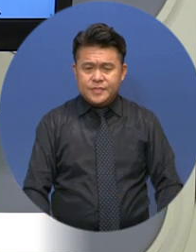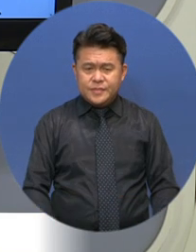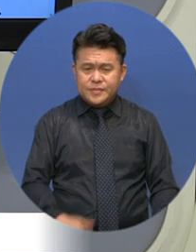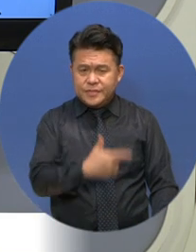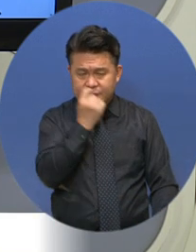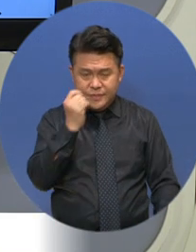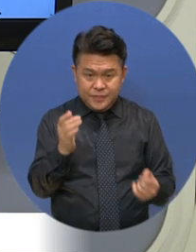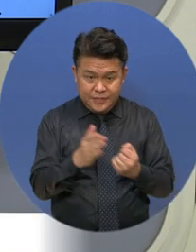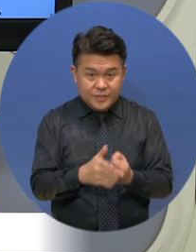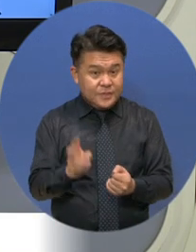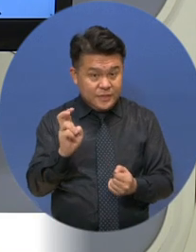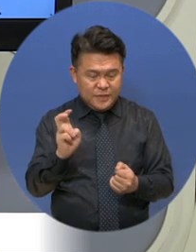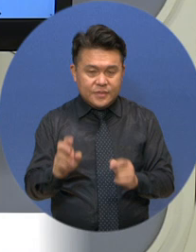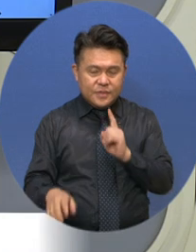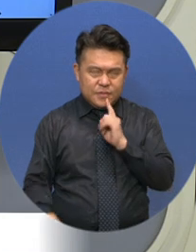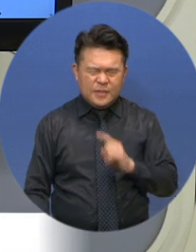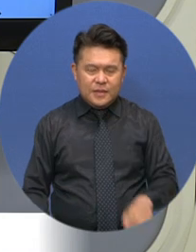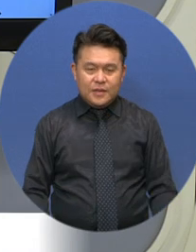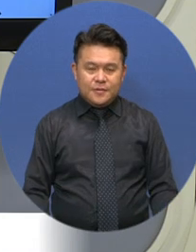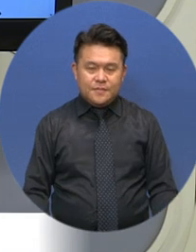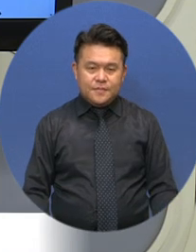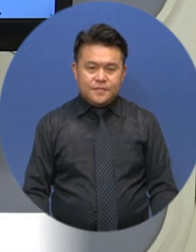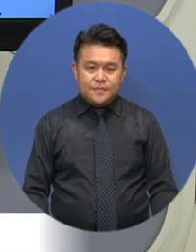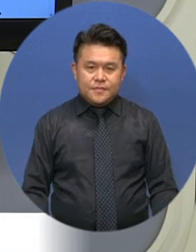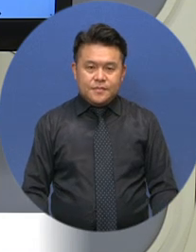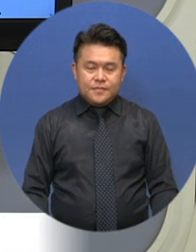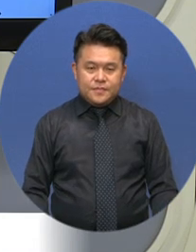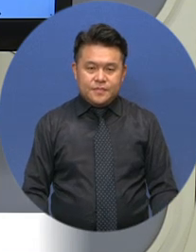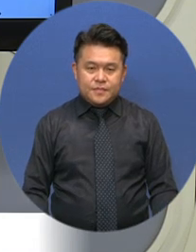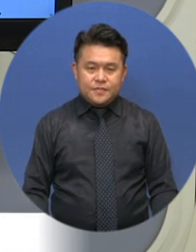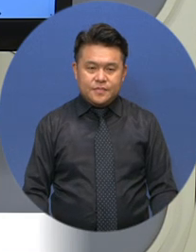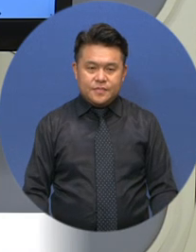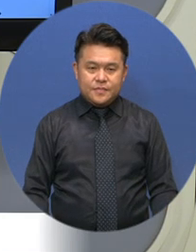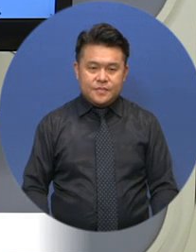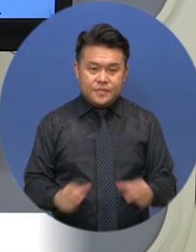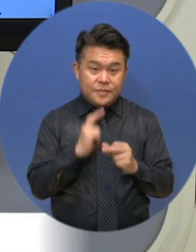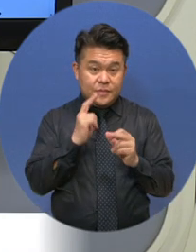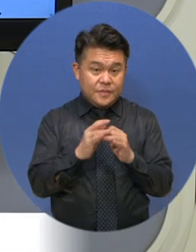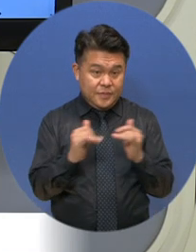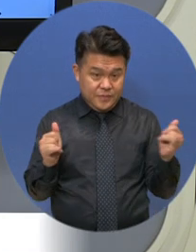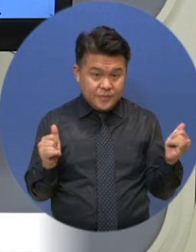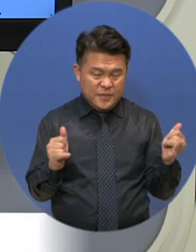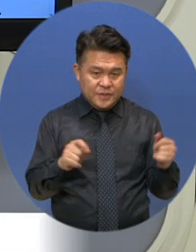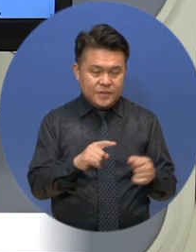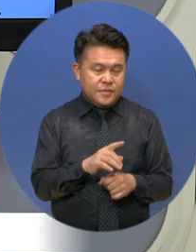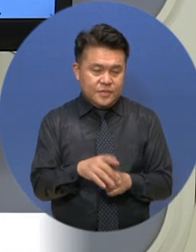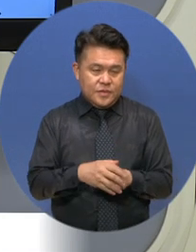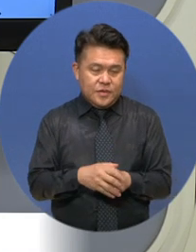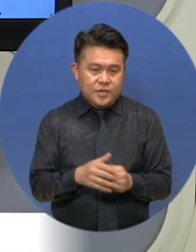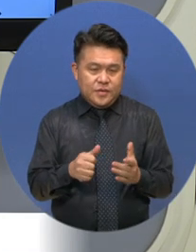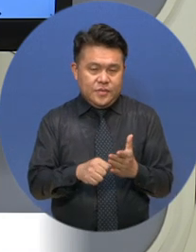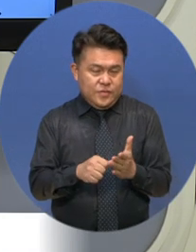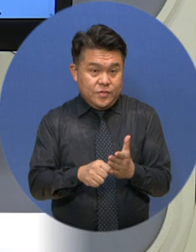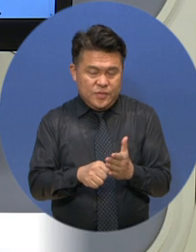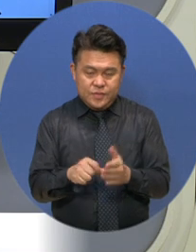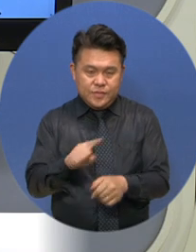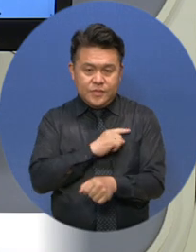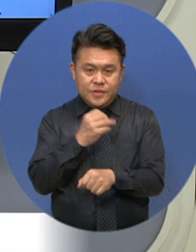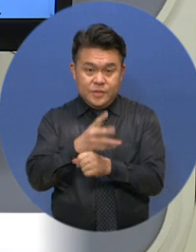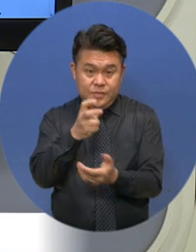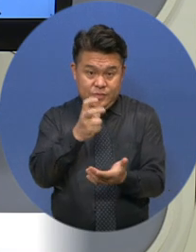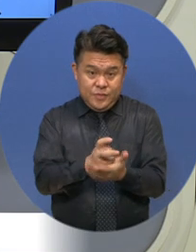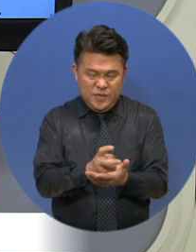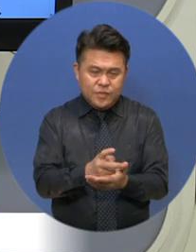미비한 이기 때문인 것으로 보인다 고 지적했는데 요 이어 중장이 생 산 품 우선 꿈에는 고용 사각지대